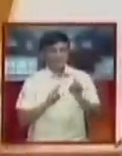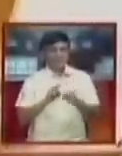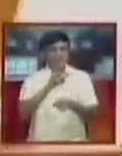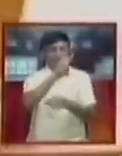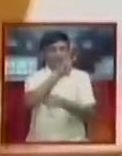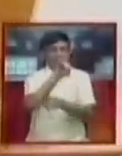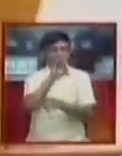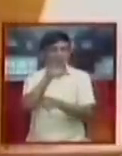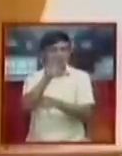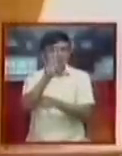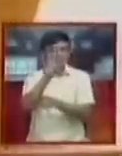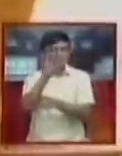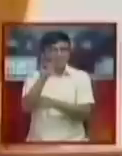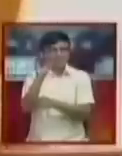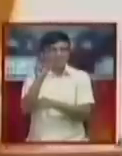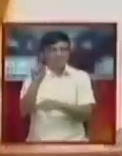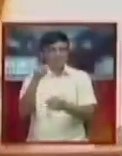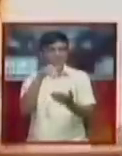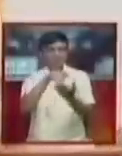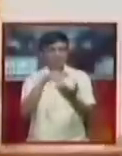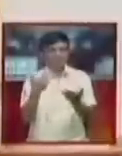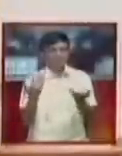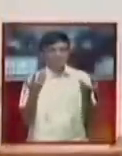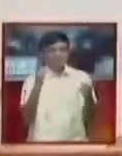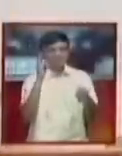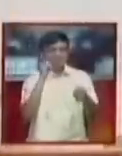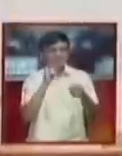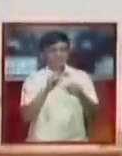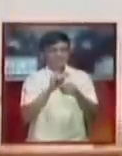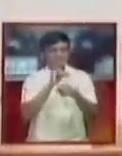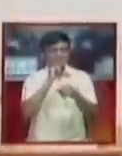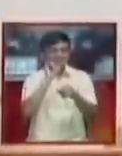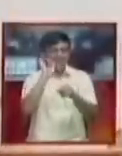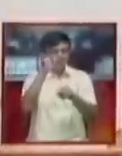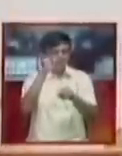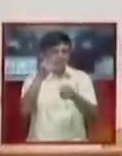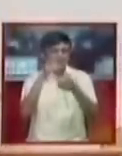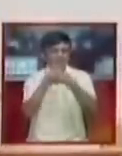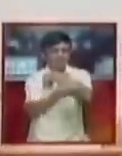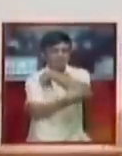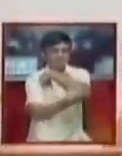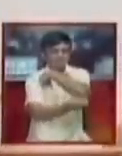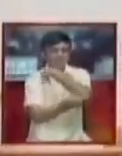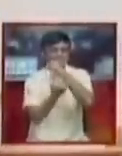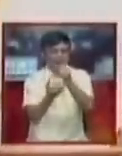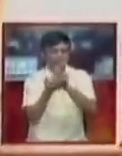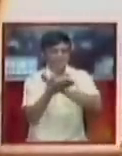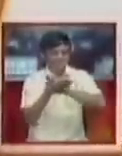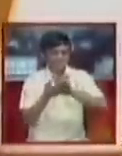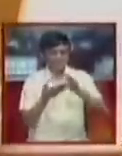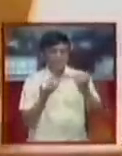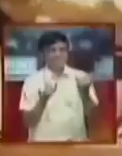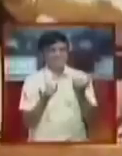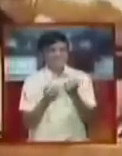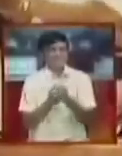4.57 million na estudyanteng hindi na napipilitang mag-absent dahil sa kahirapan. Sa kalusugan naman